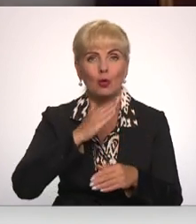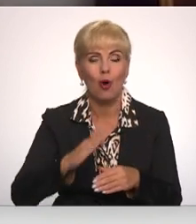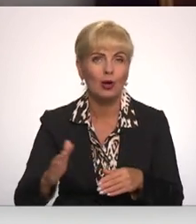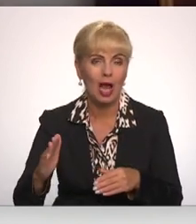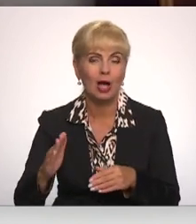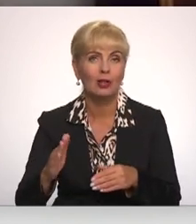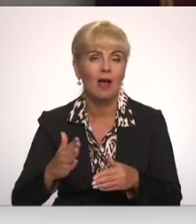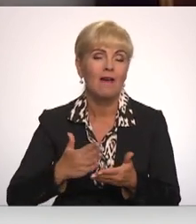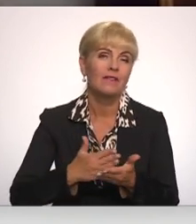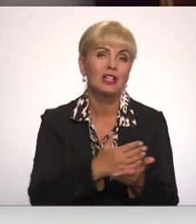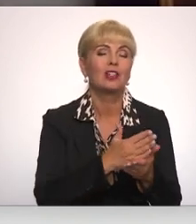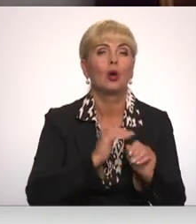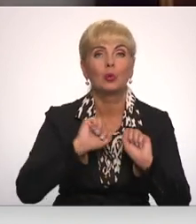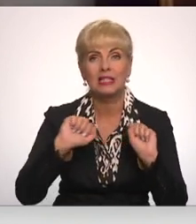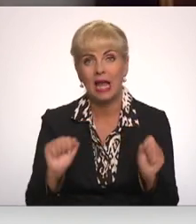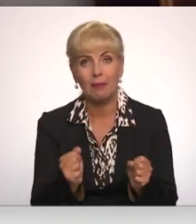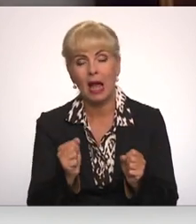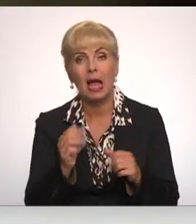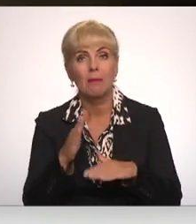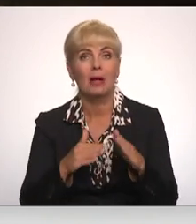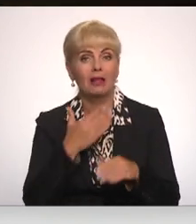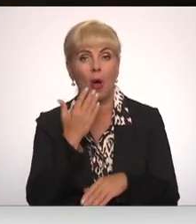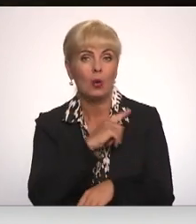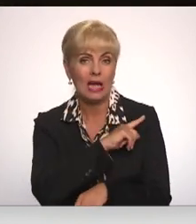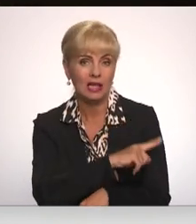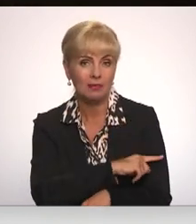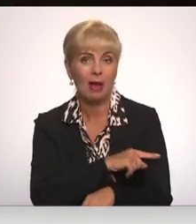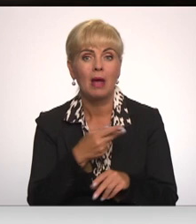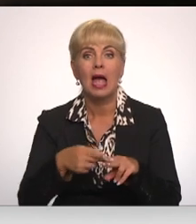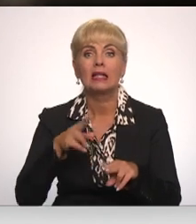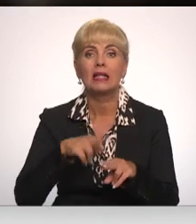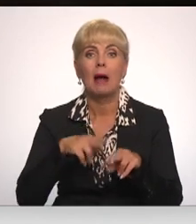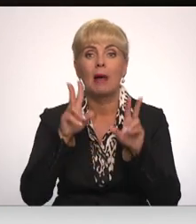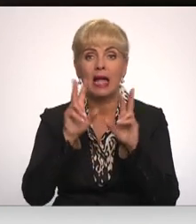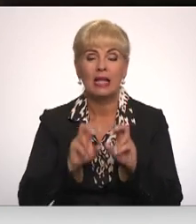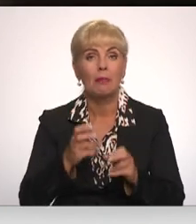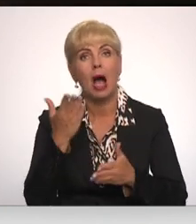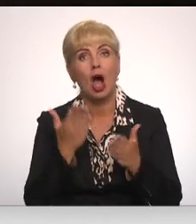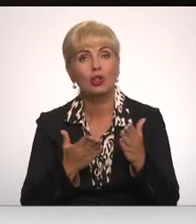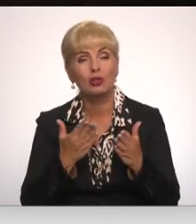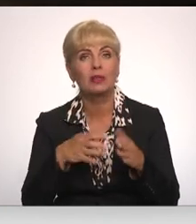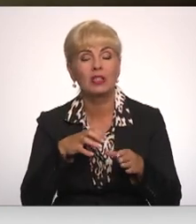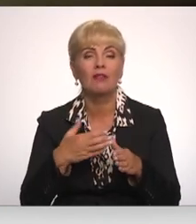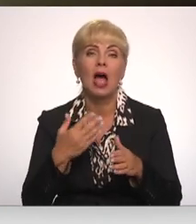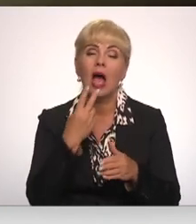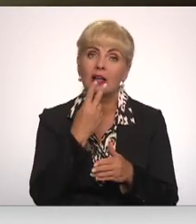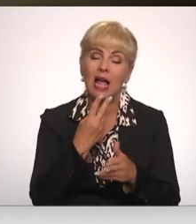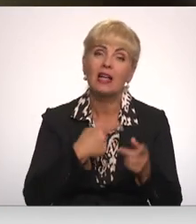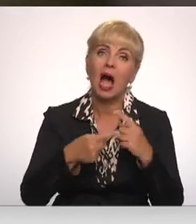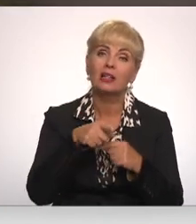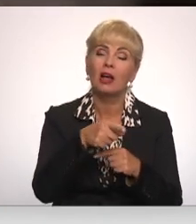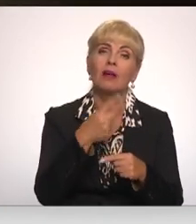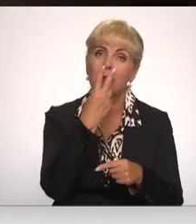ziemeļu virzienā, praktiski nav iespējams. Tieši tāpēc eksperts apšauba dzīvnieku izredzes atgriezties tam ierastajā vidē